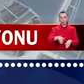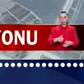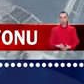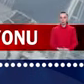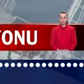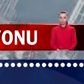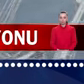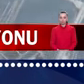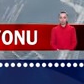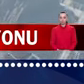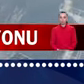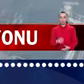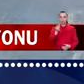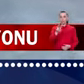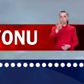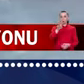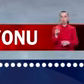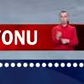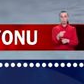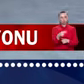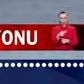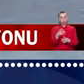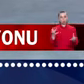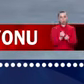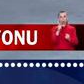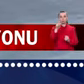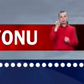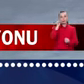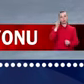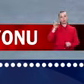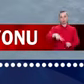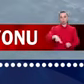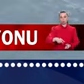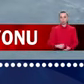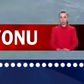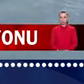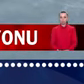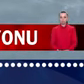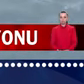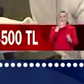24 balıkçı kurtarıldı ancak bir kişi hayatını kaybetti.